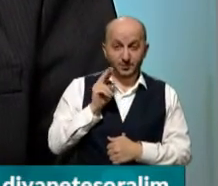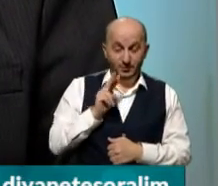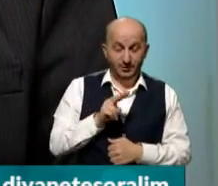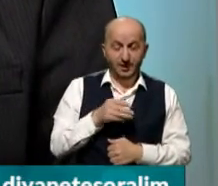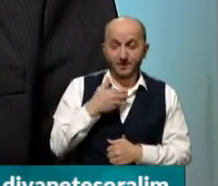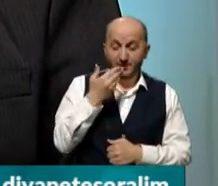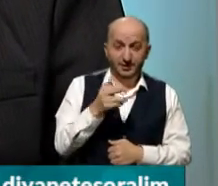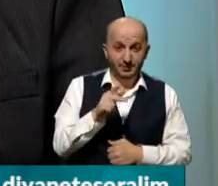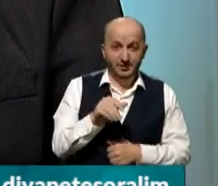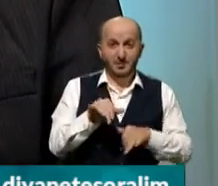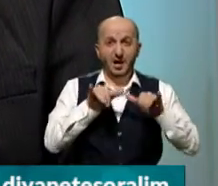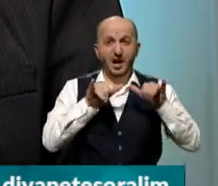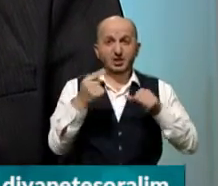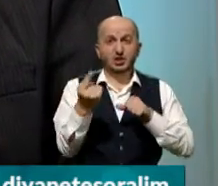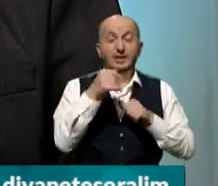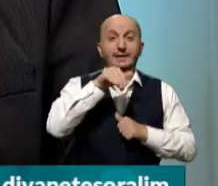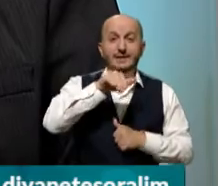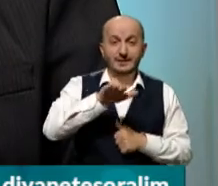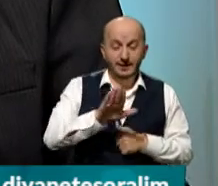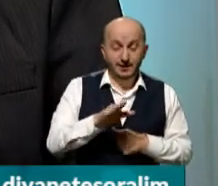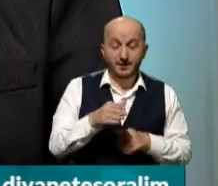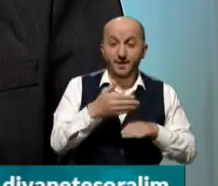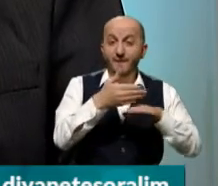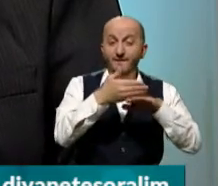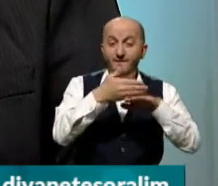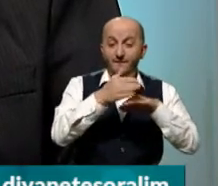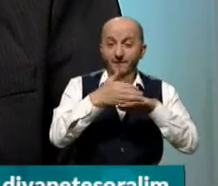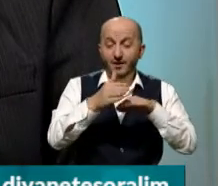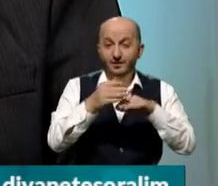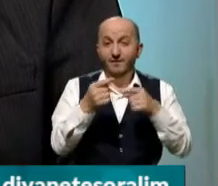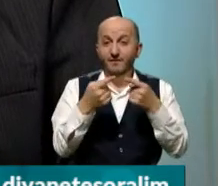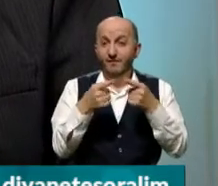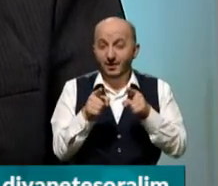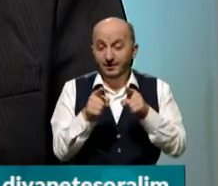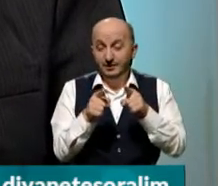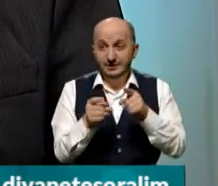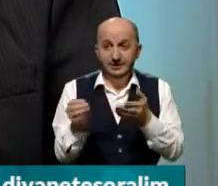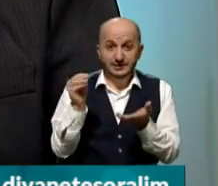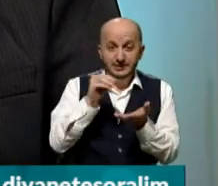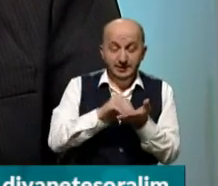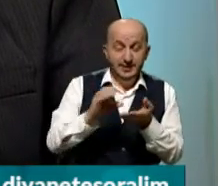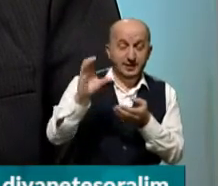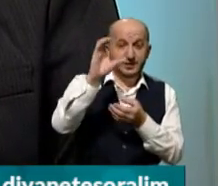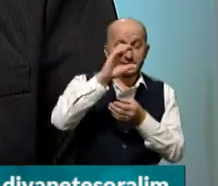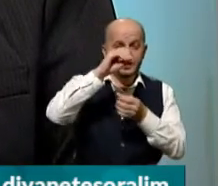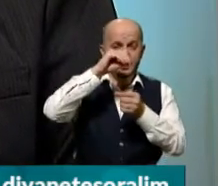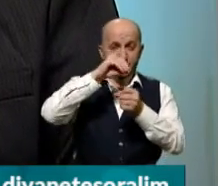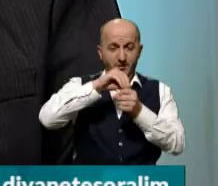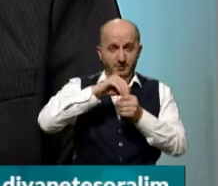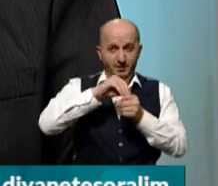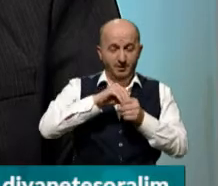ifade ettiğiniz gibi aynı şey değil. Vade farkı nedir? Yani İslam'da Furkan Bey,